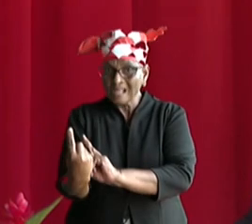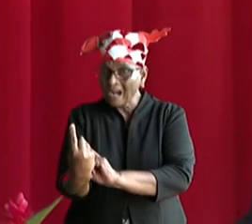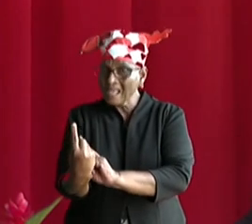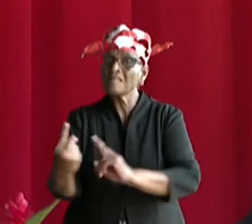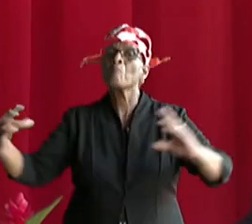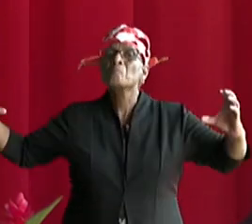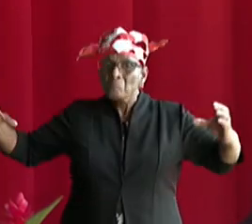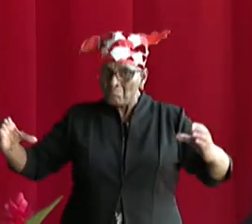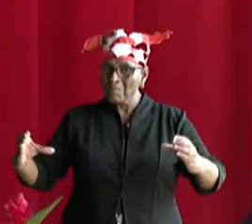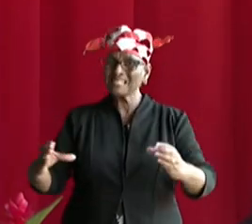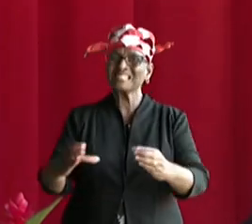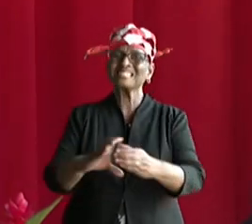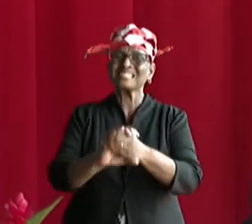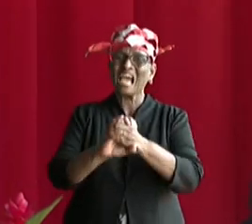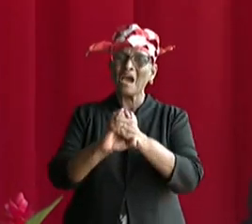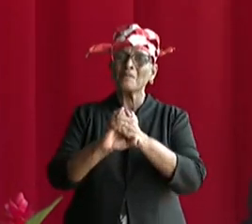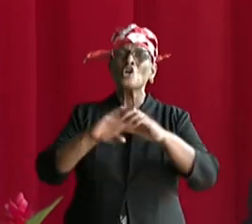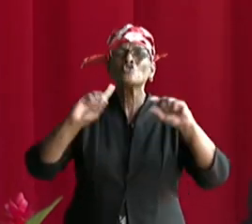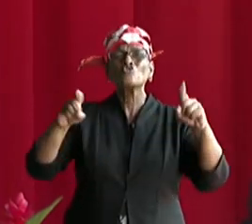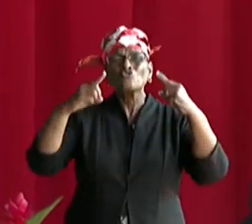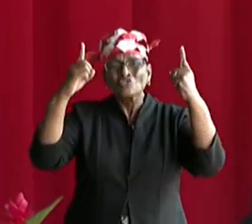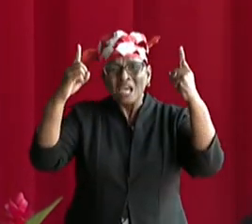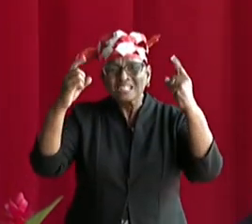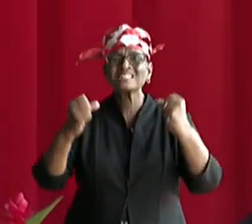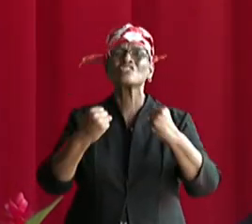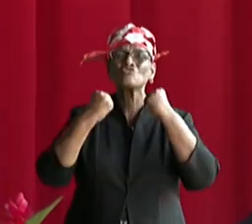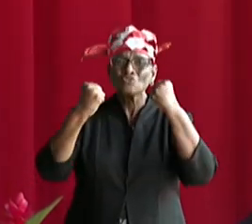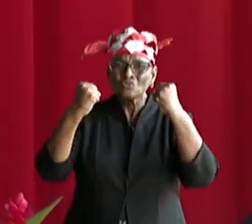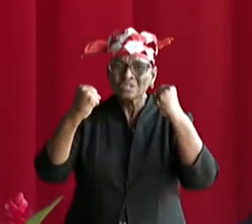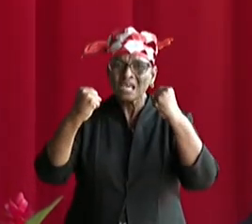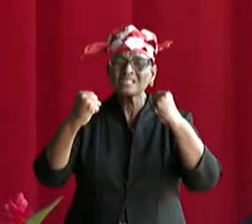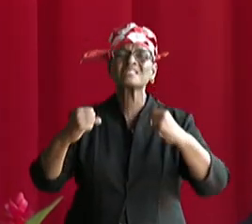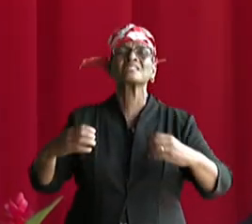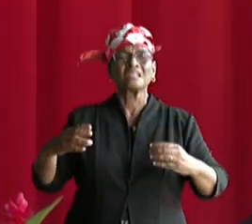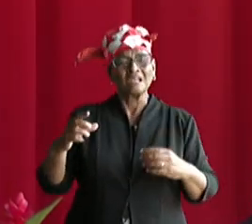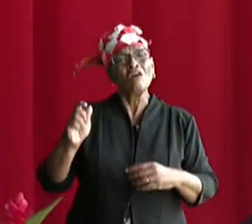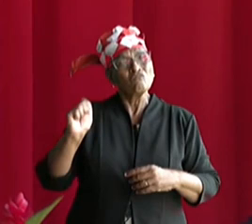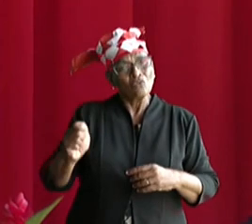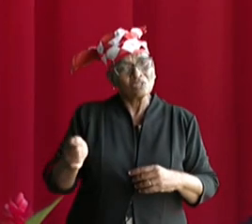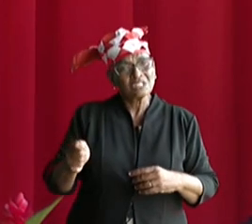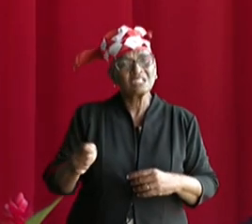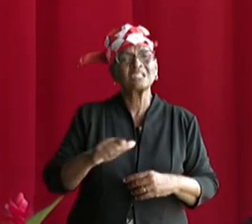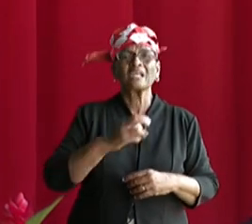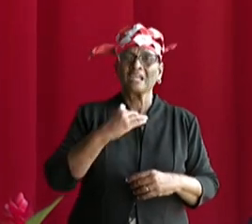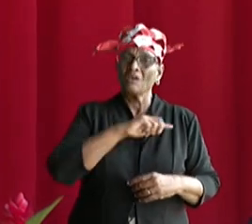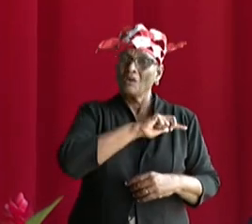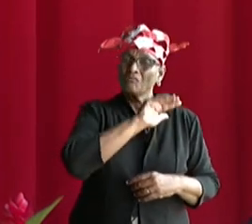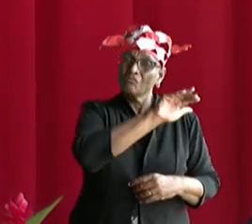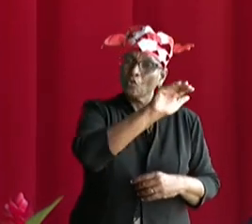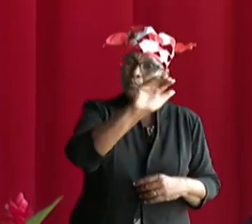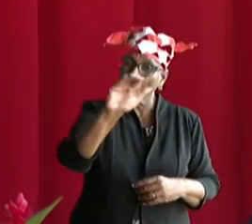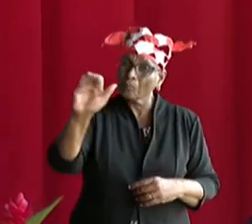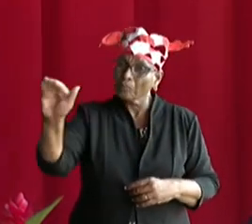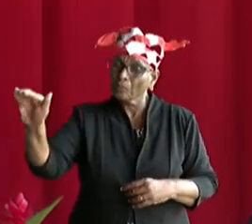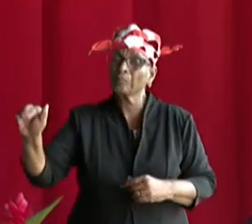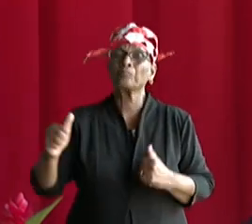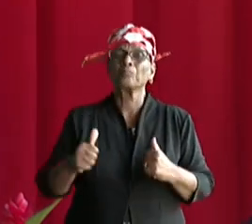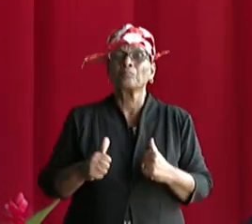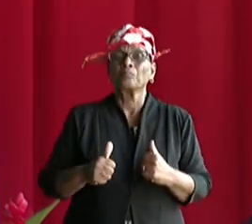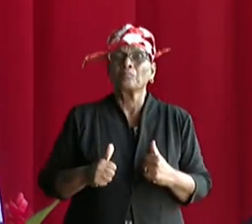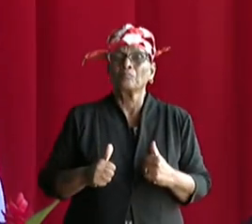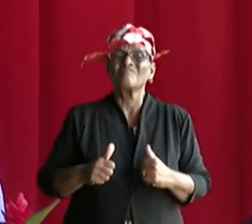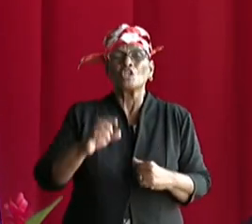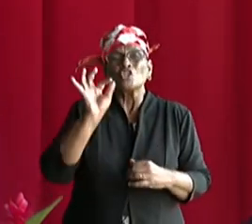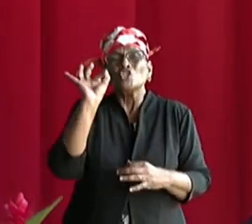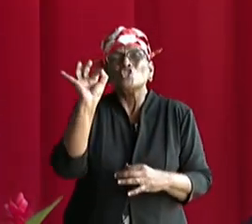ook samen succesvol moeten zijn. In dit kader, meneer de voorzitter, roepen wij op om